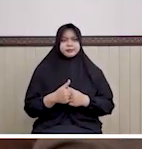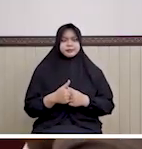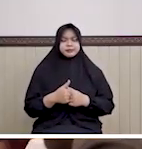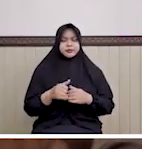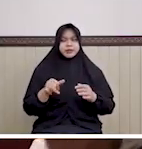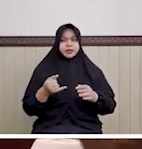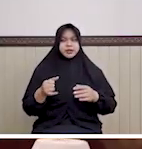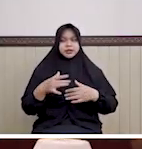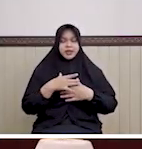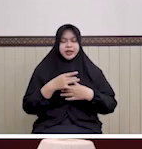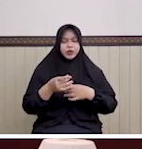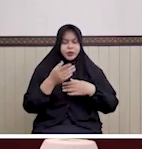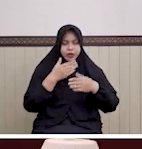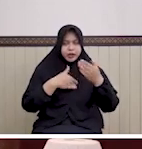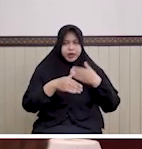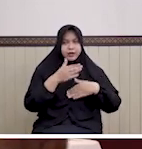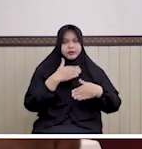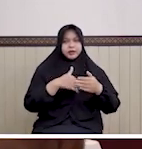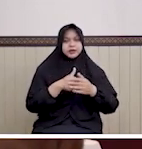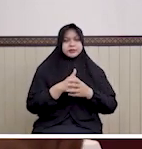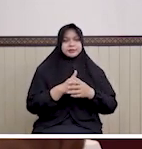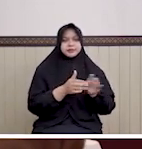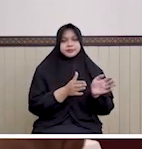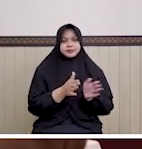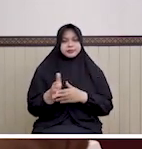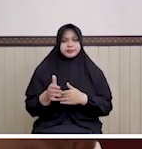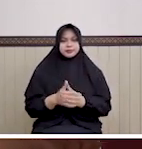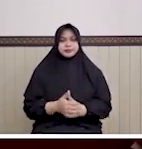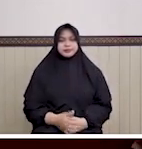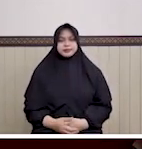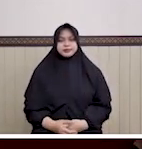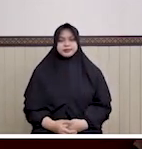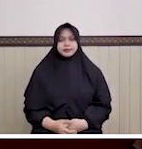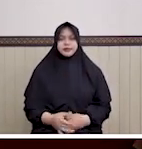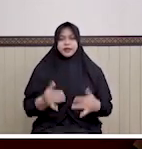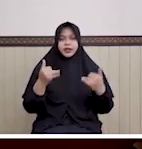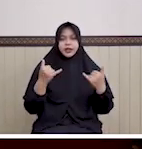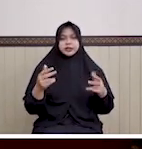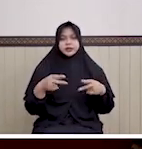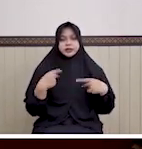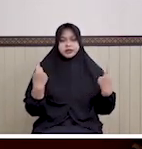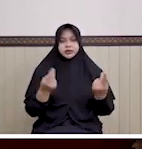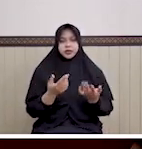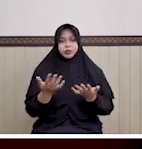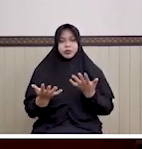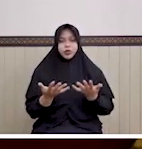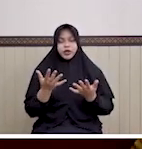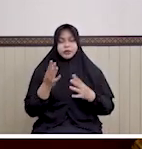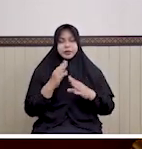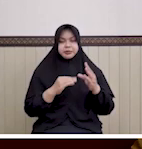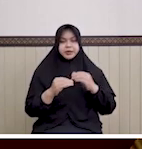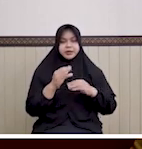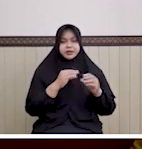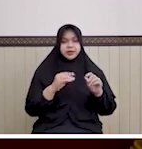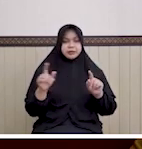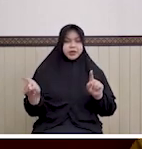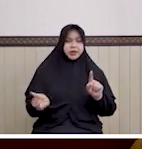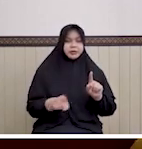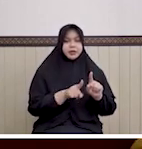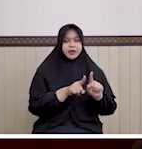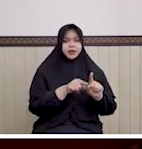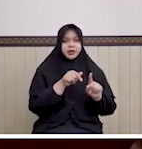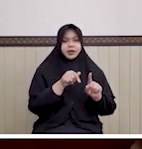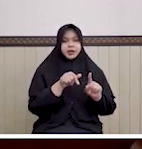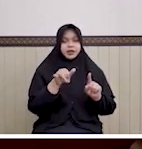jadi menarik nafasnya hah nah sekarang kita mungkin ke bicara sampai gantinya gampingan